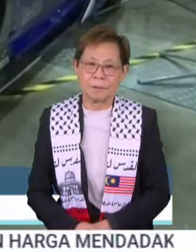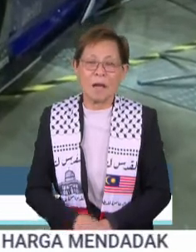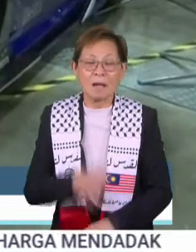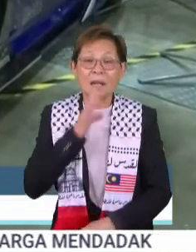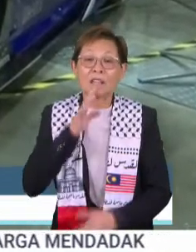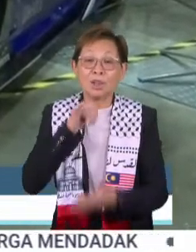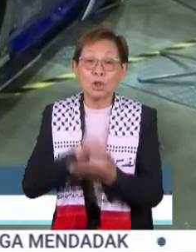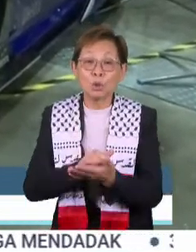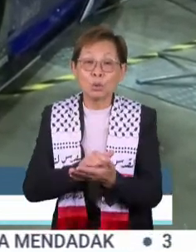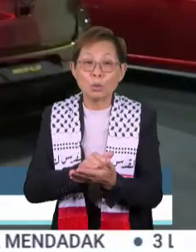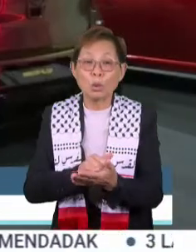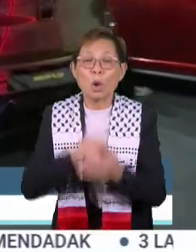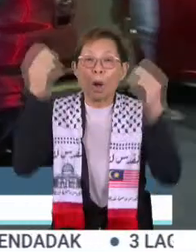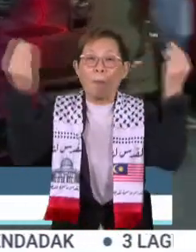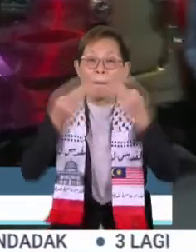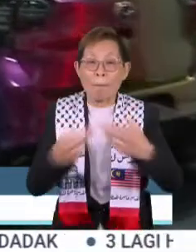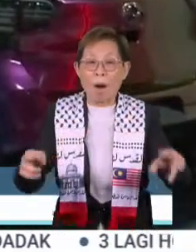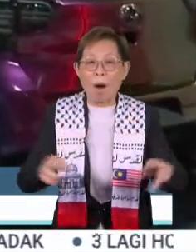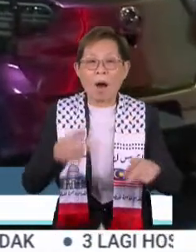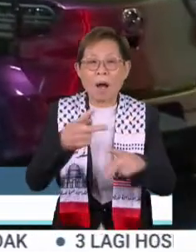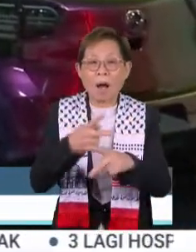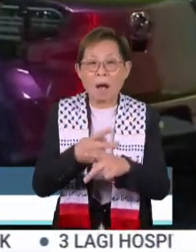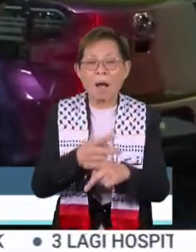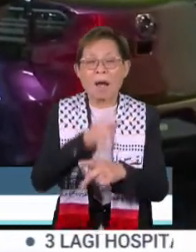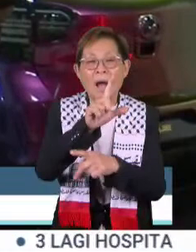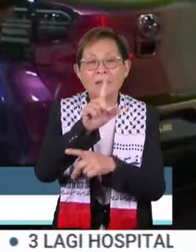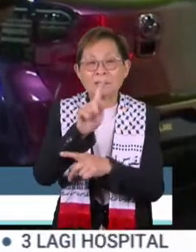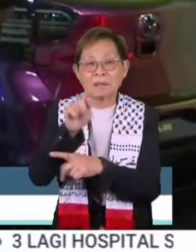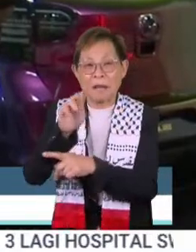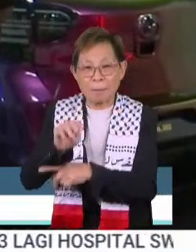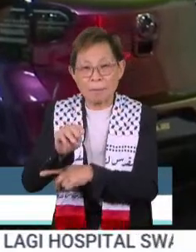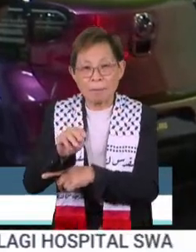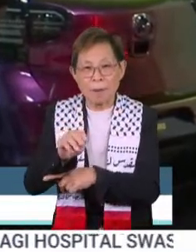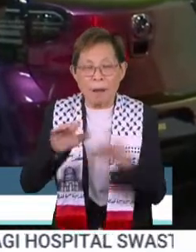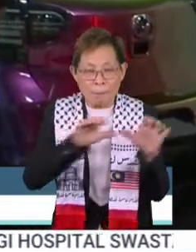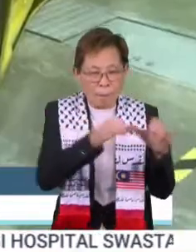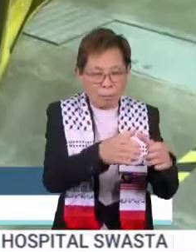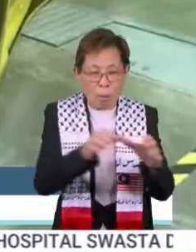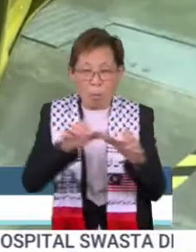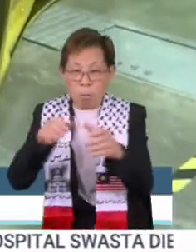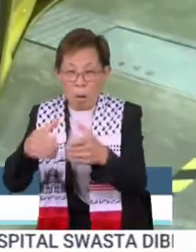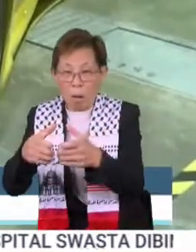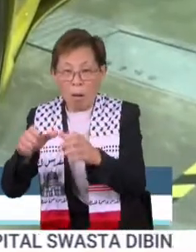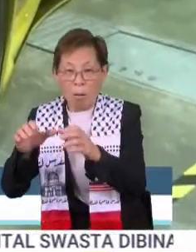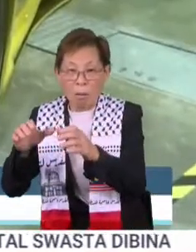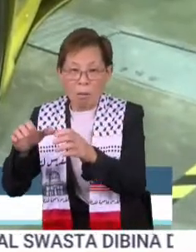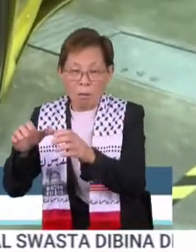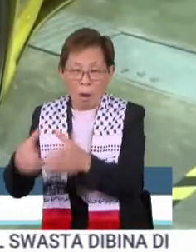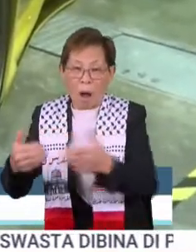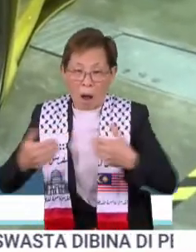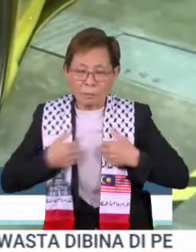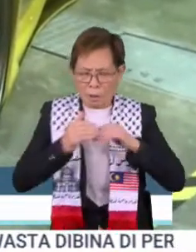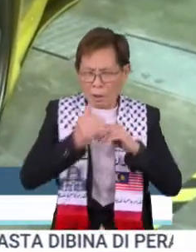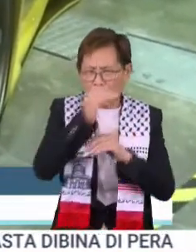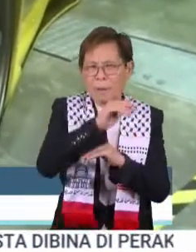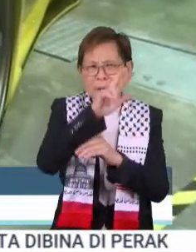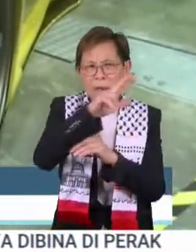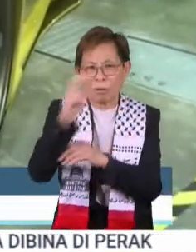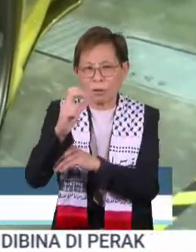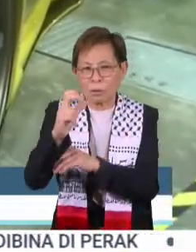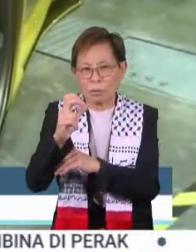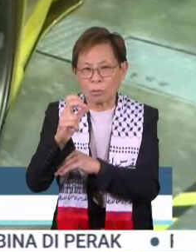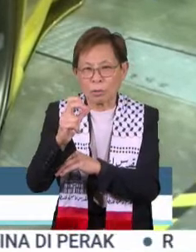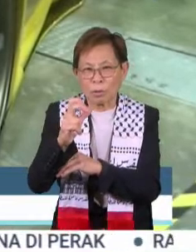Beliau berkata demikian selepas majlis pelancaran edisi Sulung LTM. Apakah pasukan itu Terdapat lebih daripada